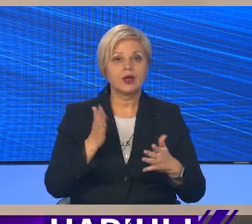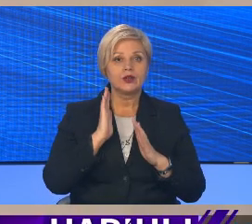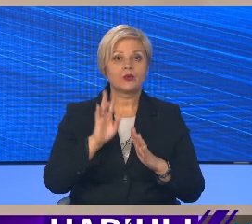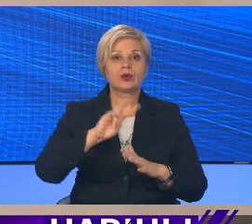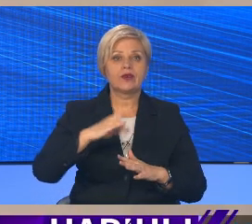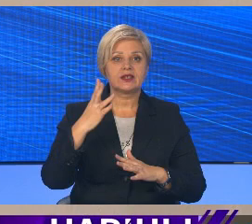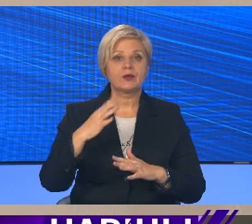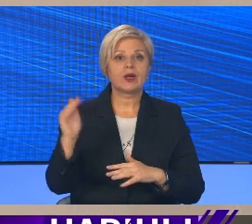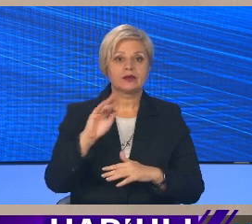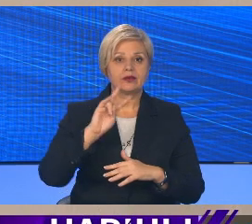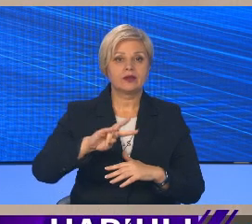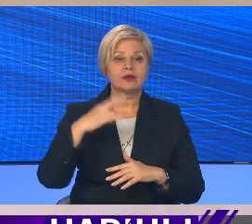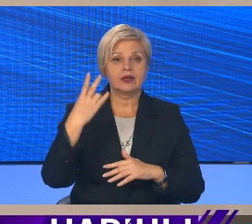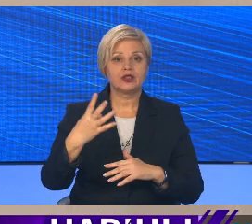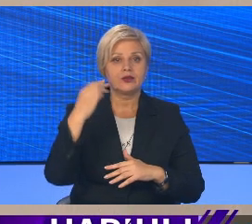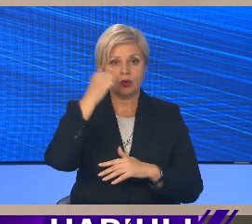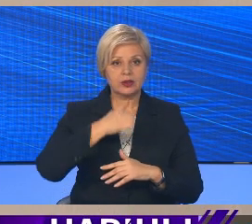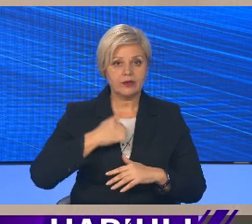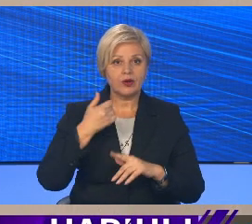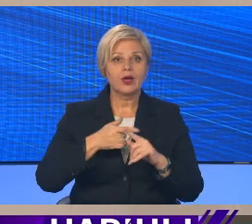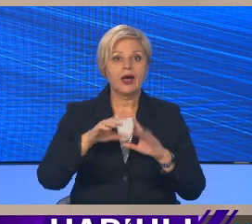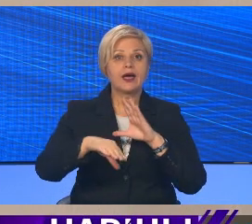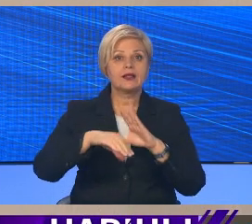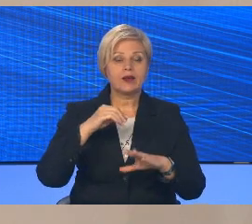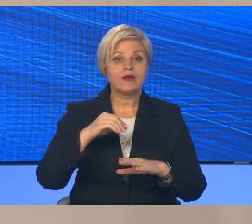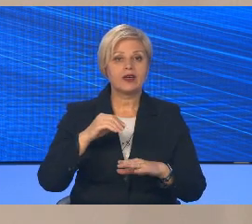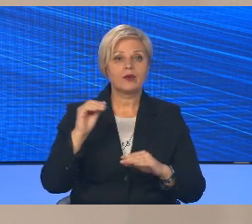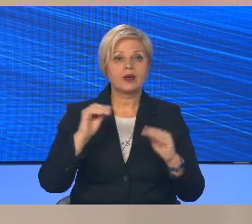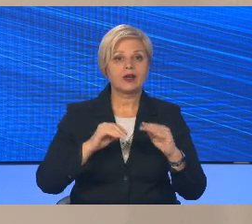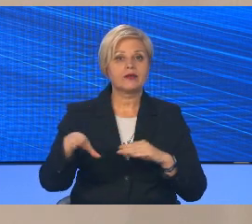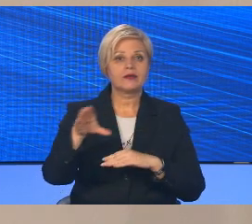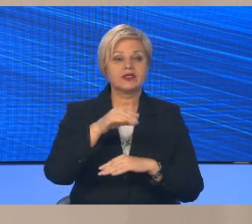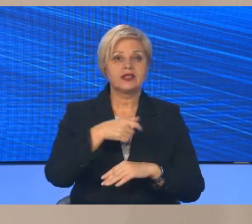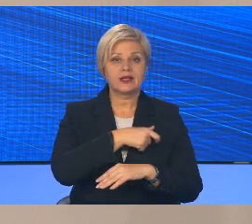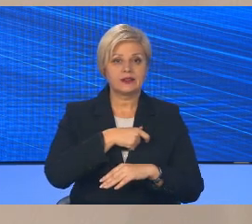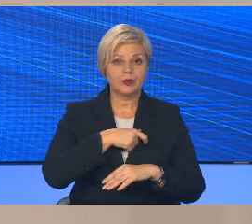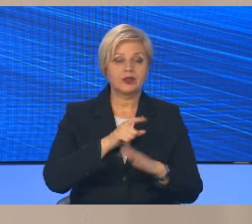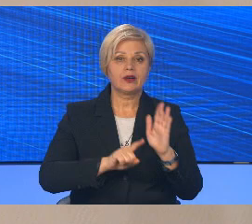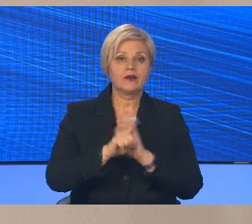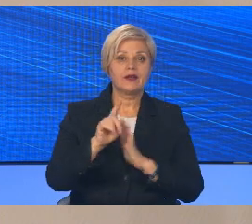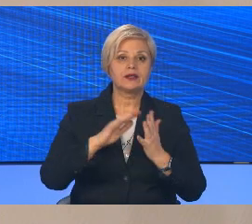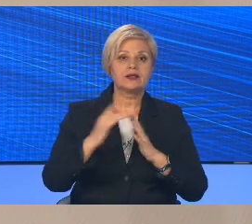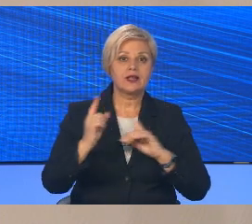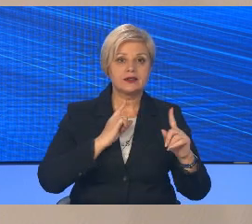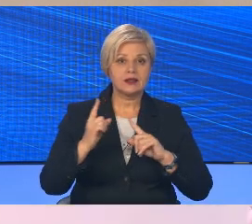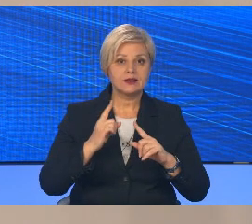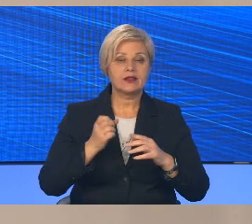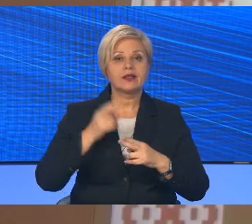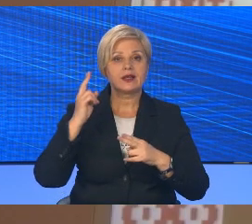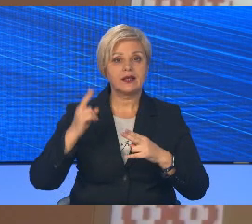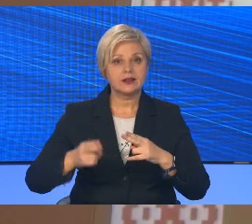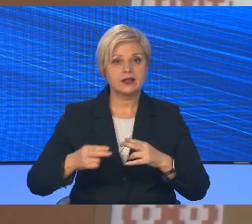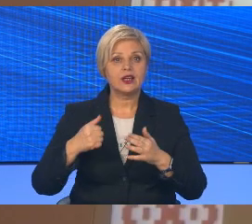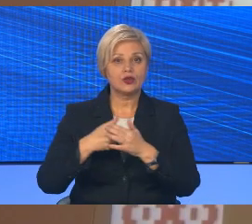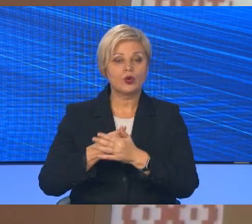25 февраля 2024 года. Это выборы депутатов всех уровней, начиная от сельских советов и заканчивая